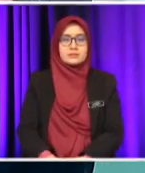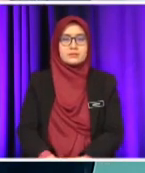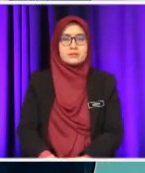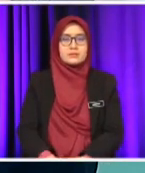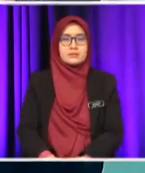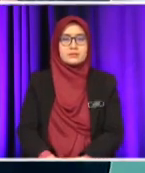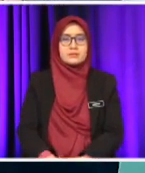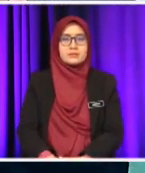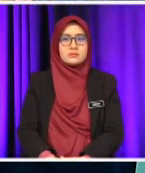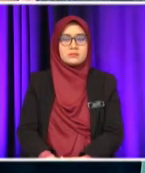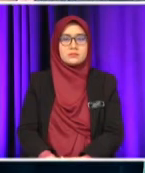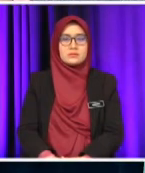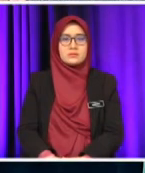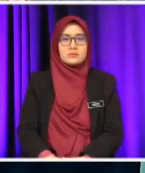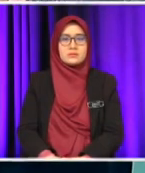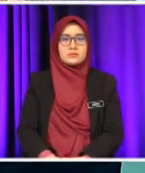punya